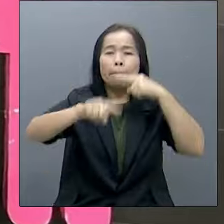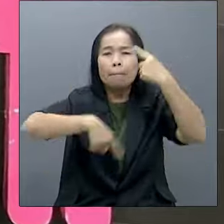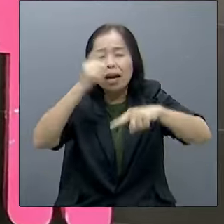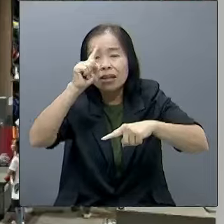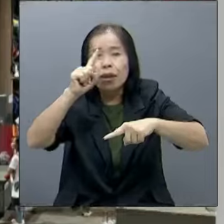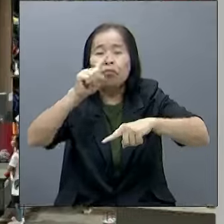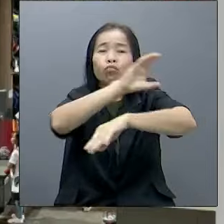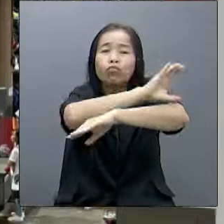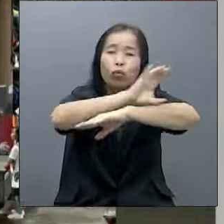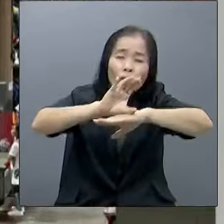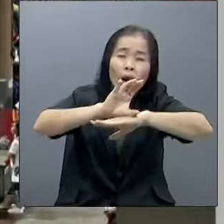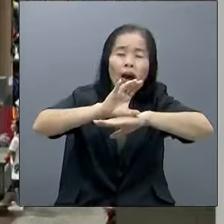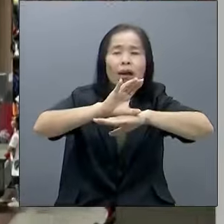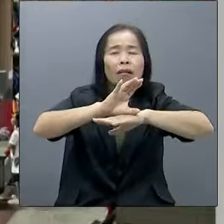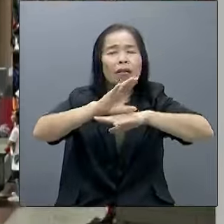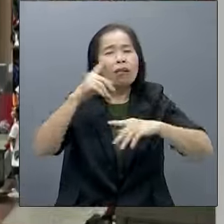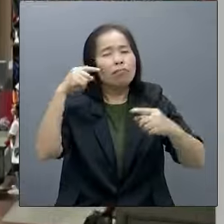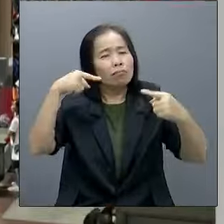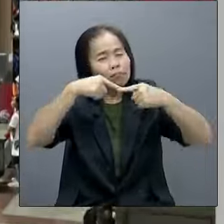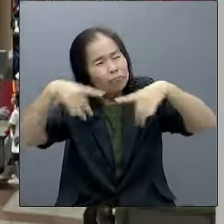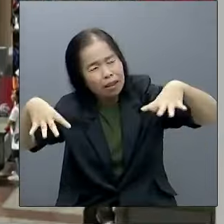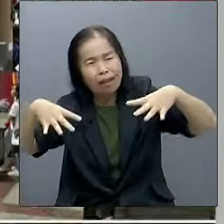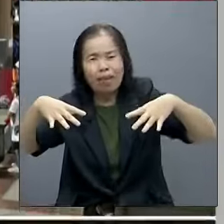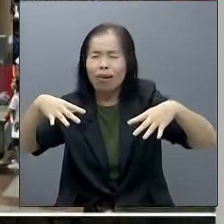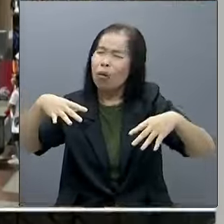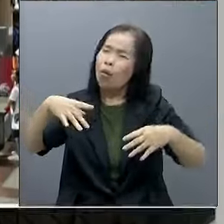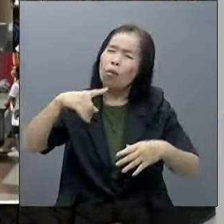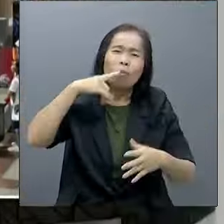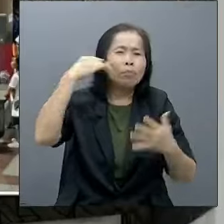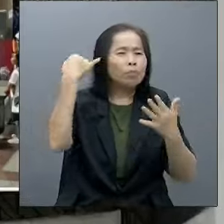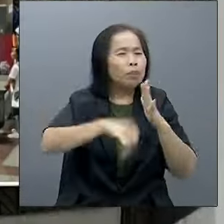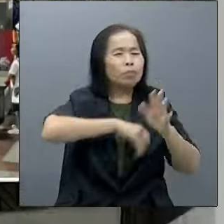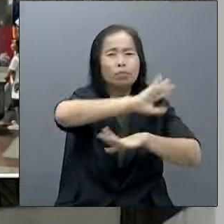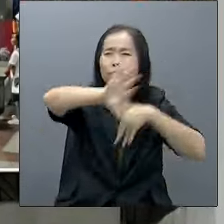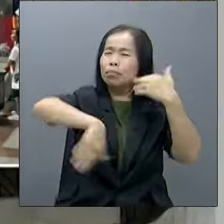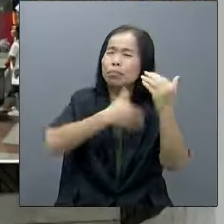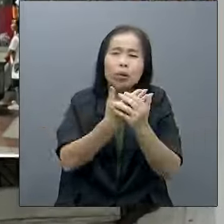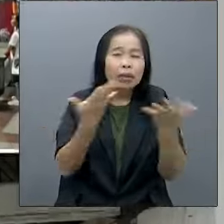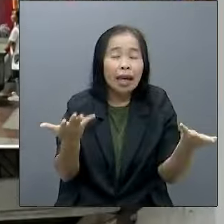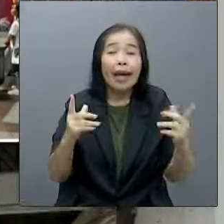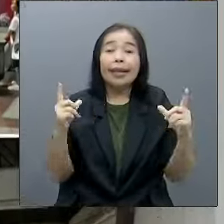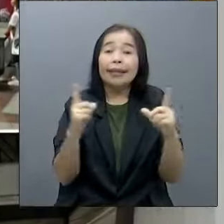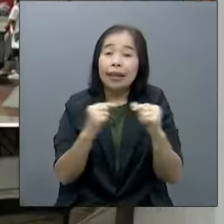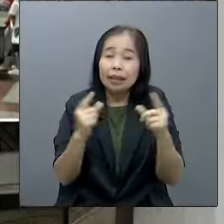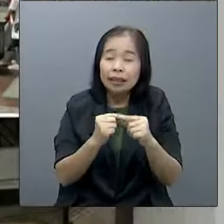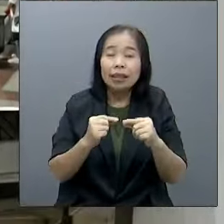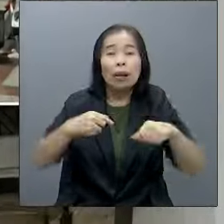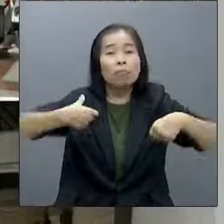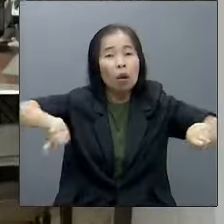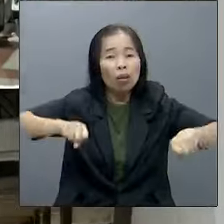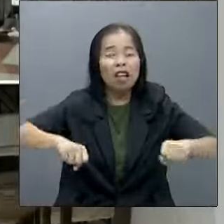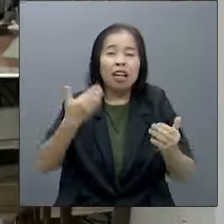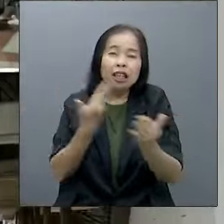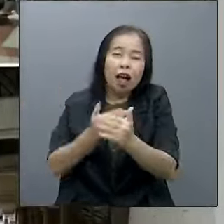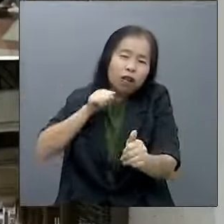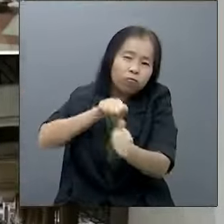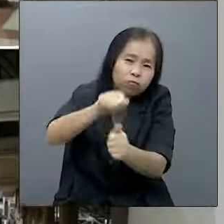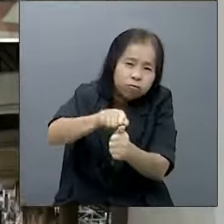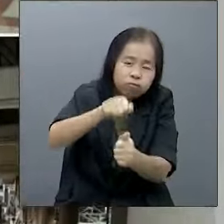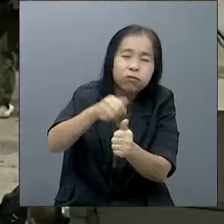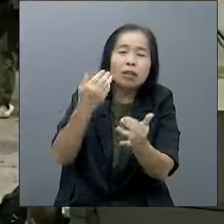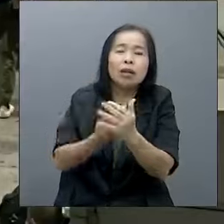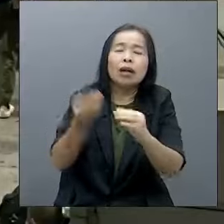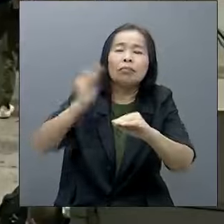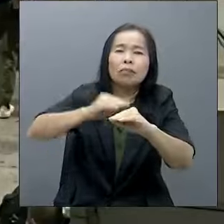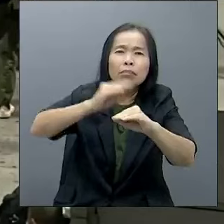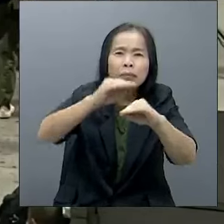เข้ามาสถานีก็ไม่มี มันผิดหลกขนส่งวนชนไปสมดแ็ซี่ มอตอรได์ก็คิดค่าบริการเกินราคาม